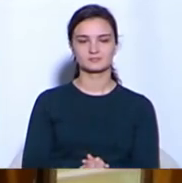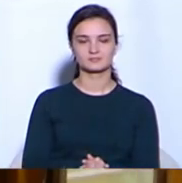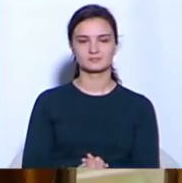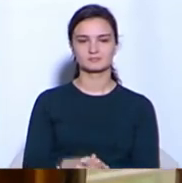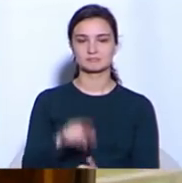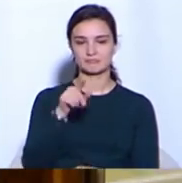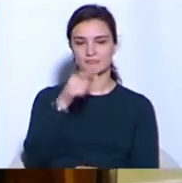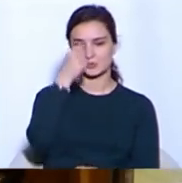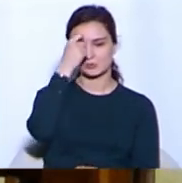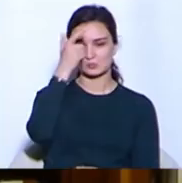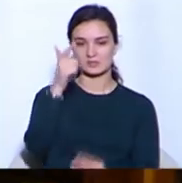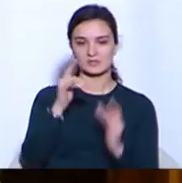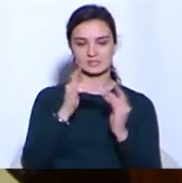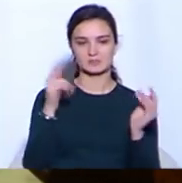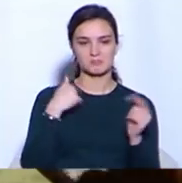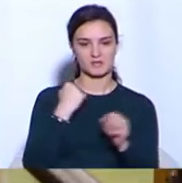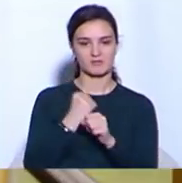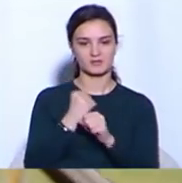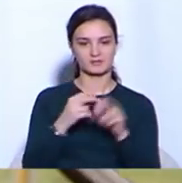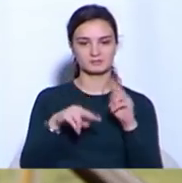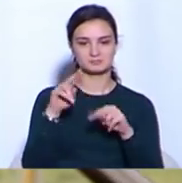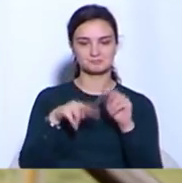აი, ეს არ რუსთავების ხიდი, რომელიც დავაშენდა მე.